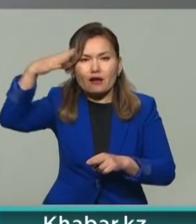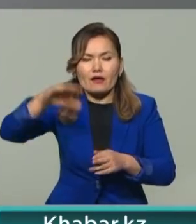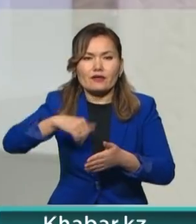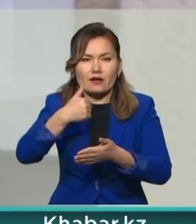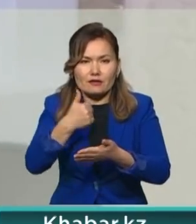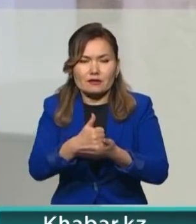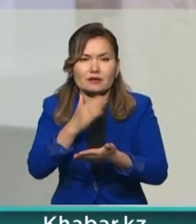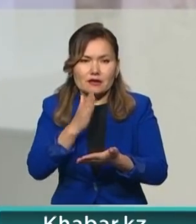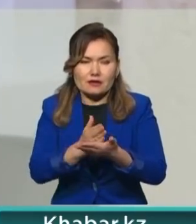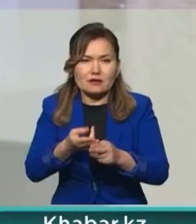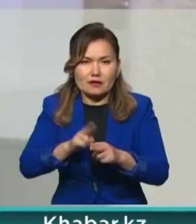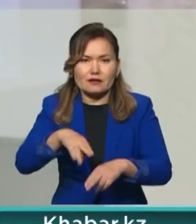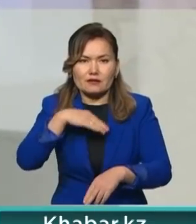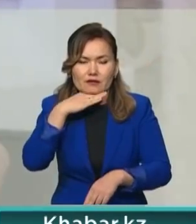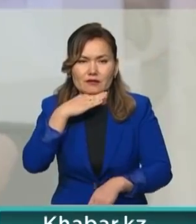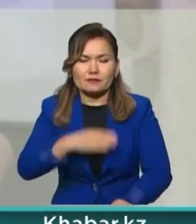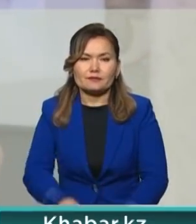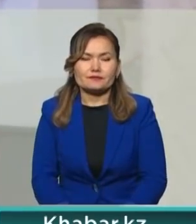болды. Потребление от сети